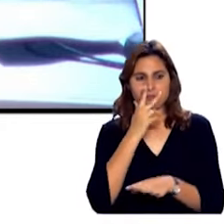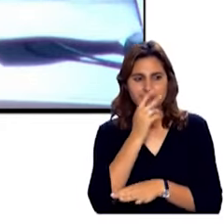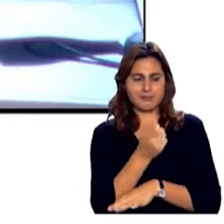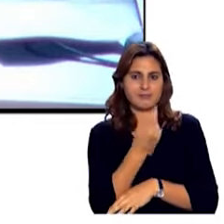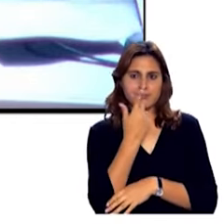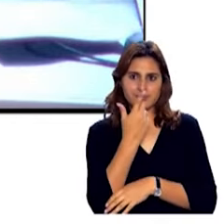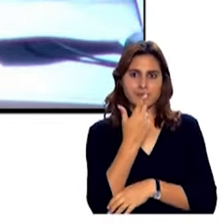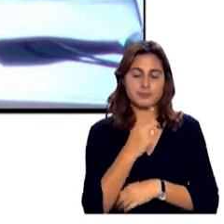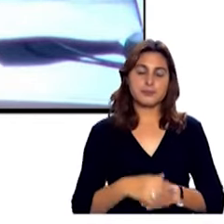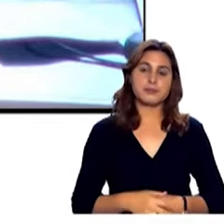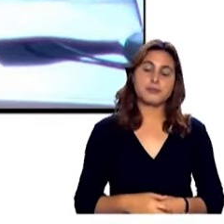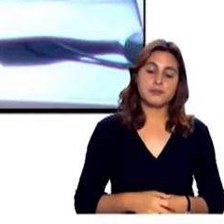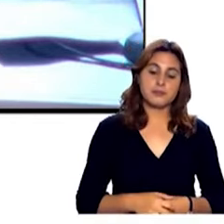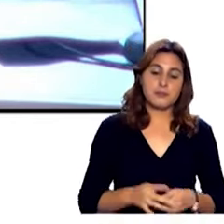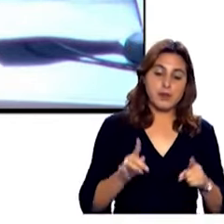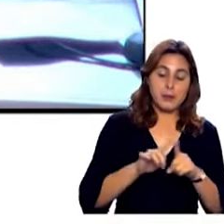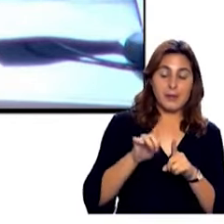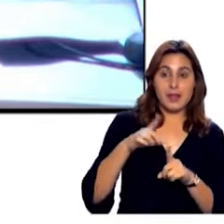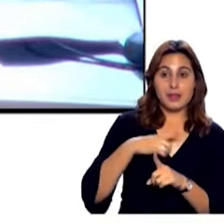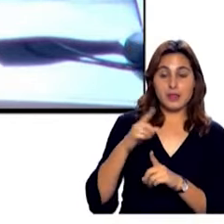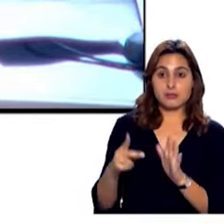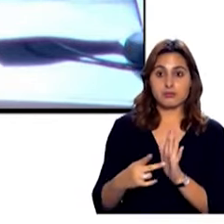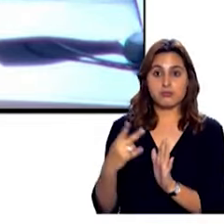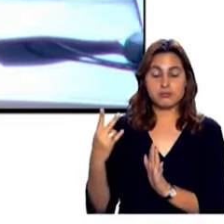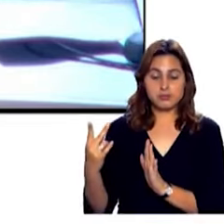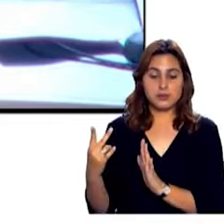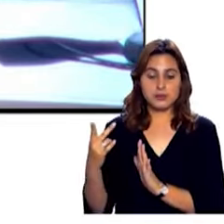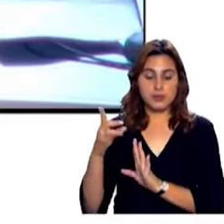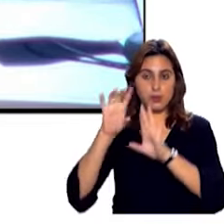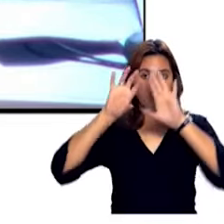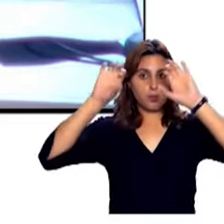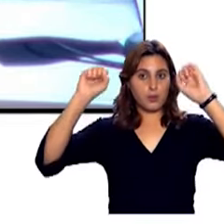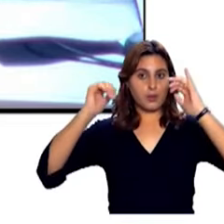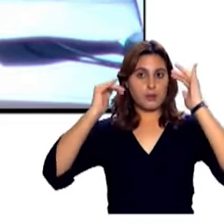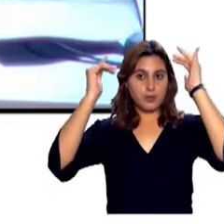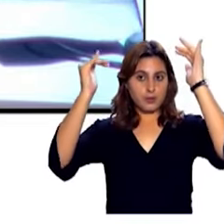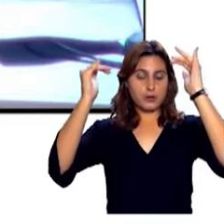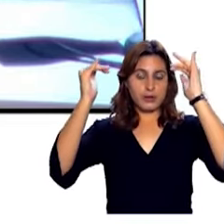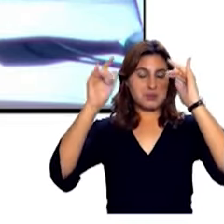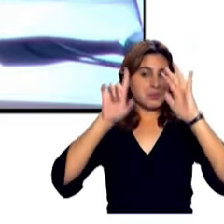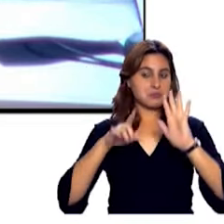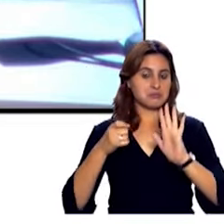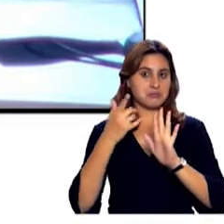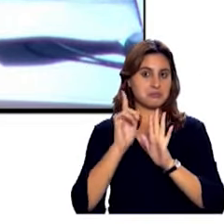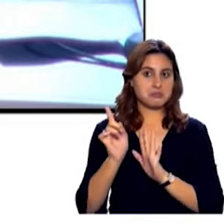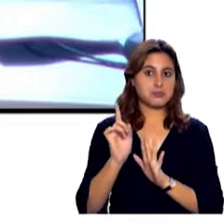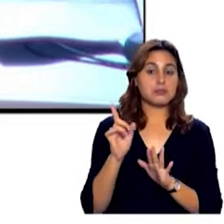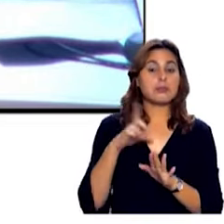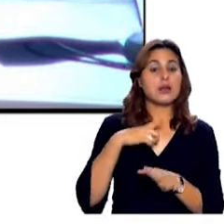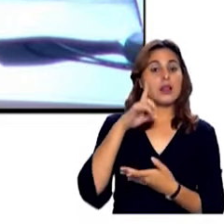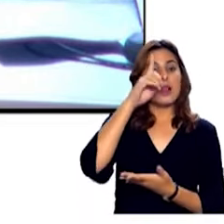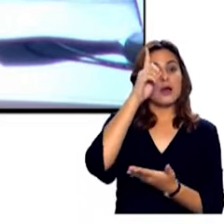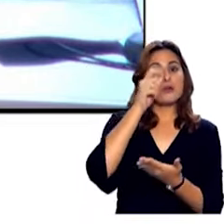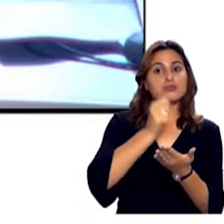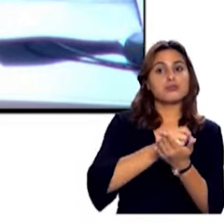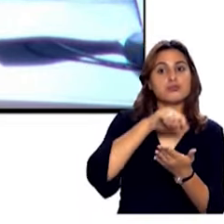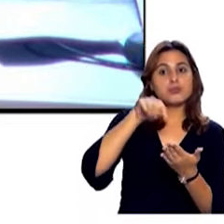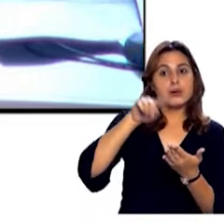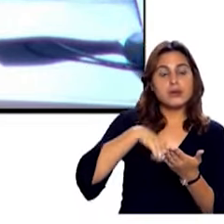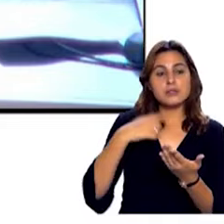même formation de la cour de cassation qui va en juger si le Premier pourvoir était tranché par la Chambre